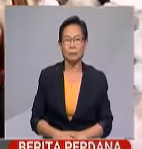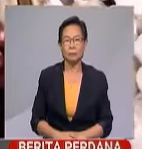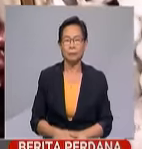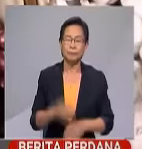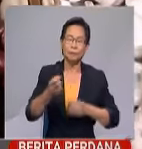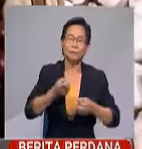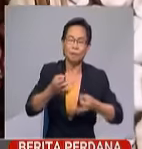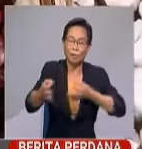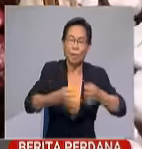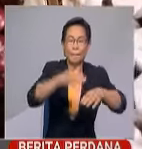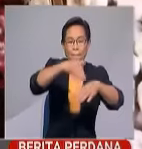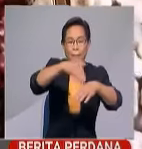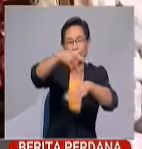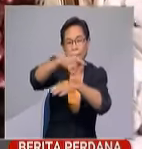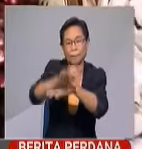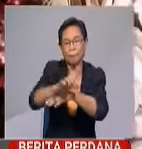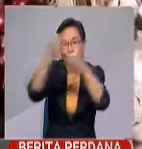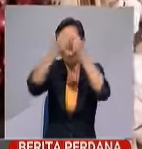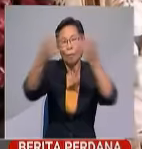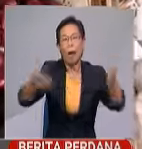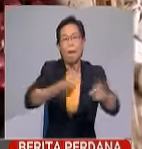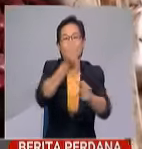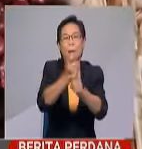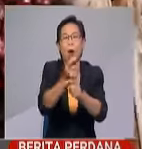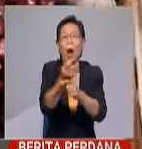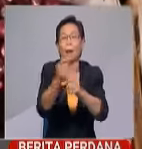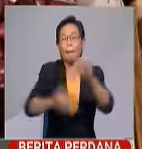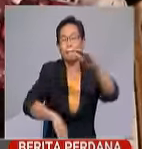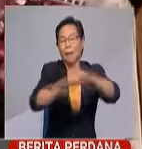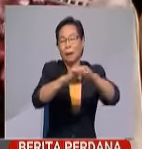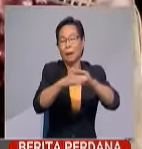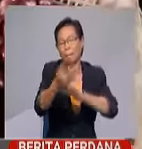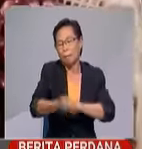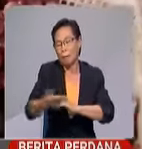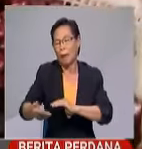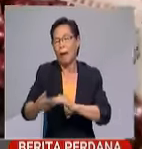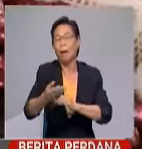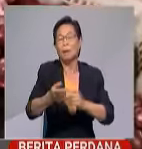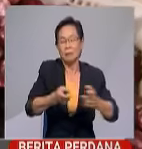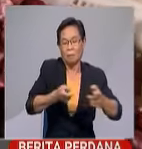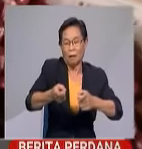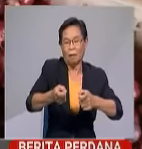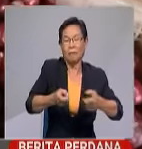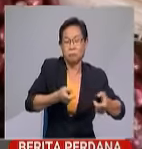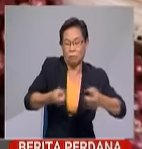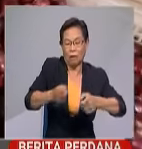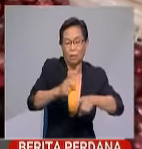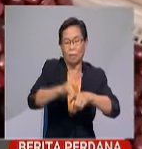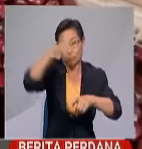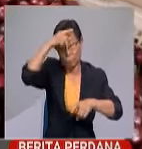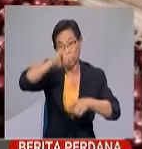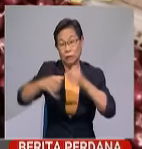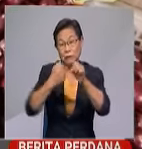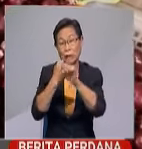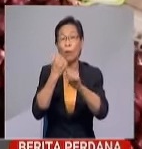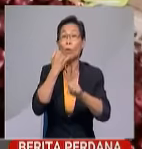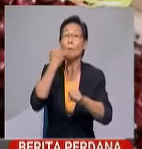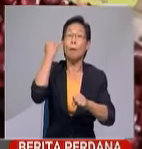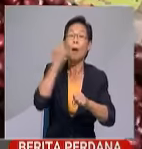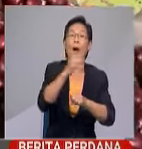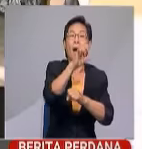Beliau menjelaskannya pada sidang media pengumuman penentuan harga maksimum barangan harga terkawal di Putrajaya. Tahun lepas